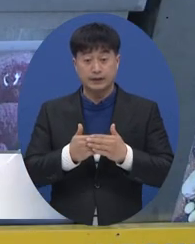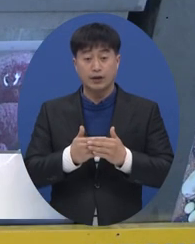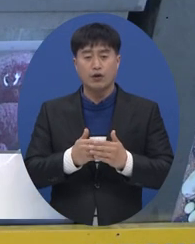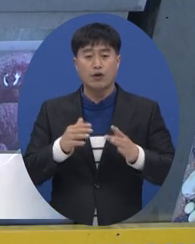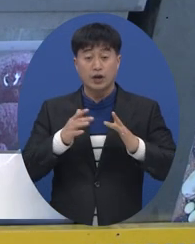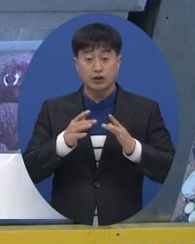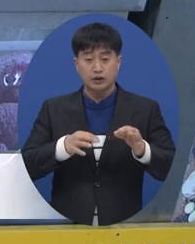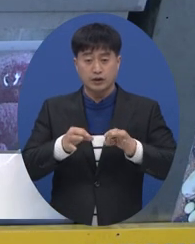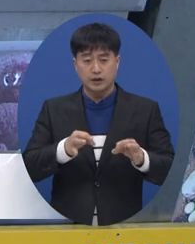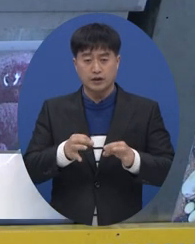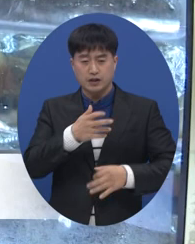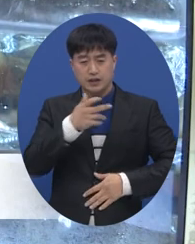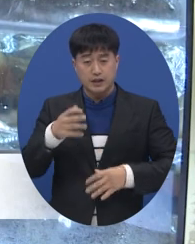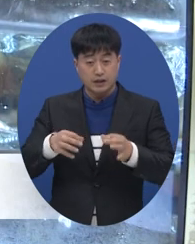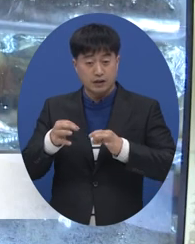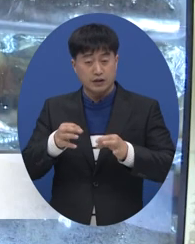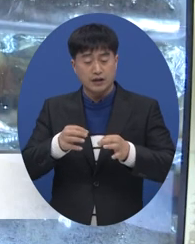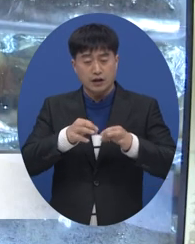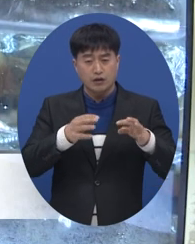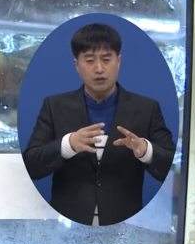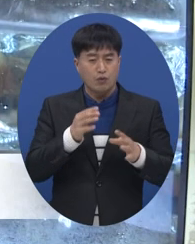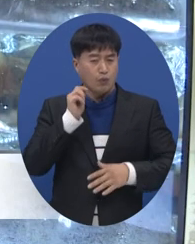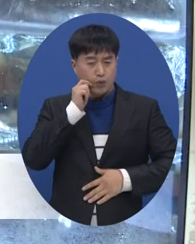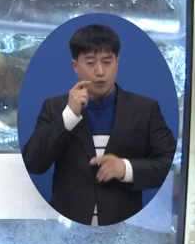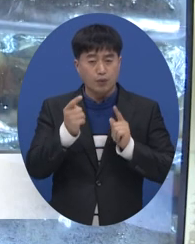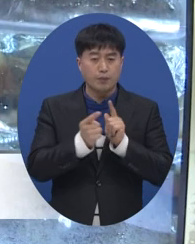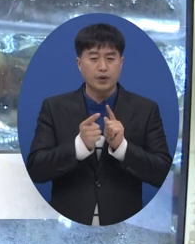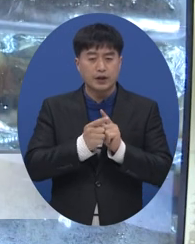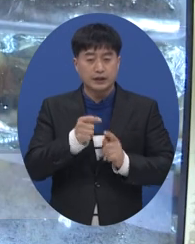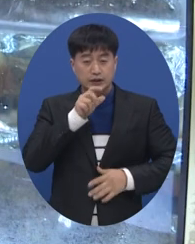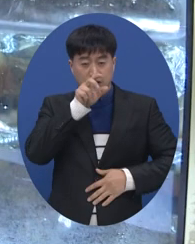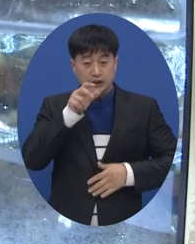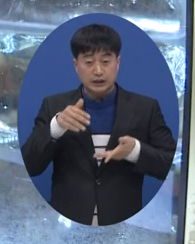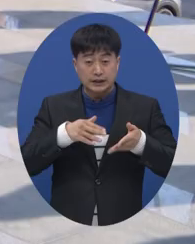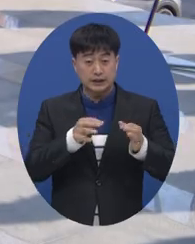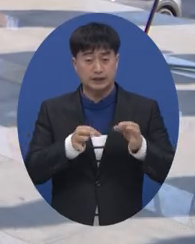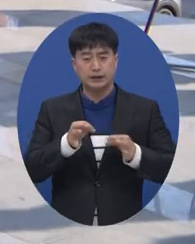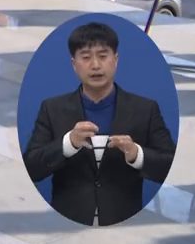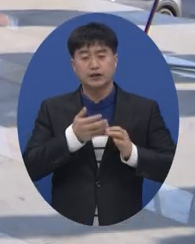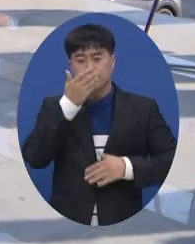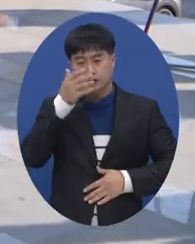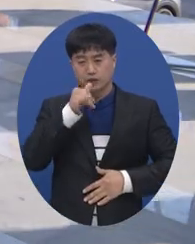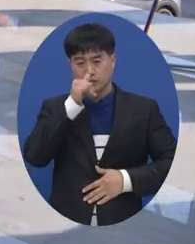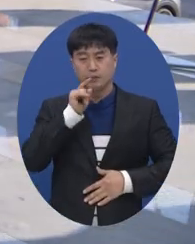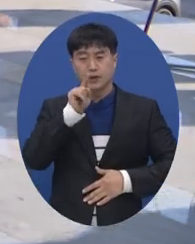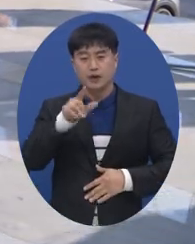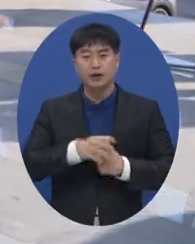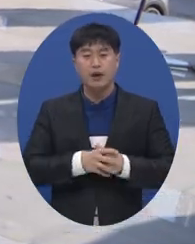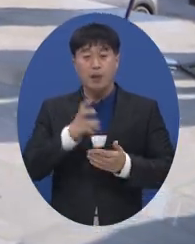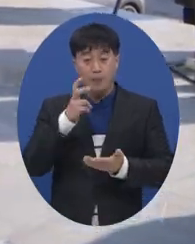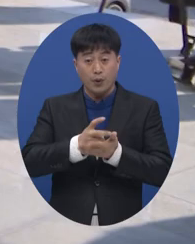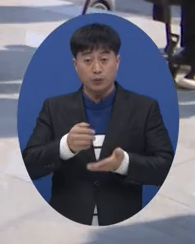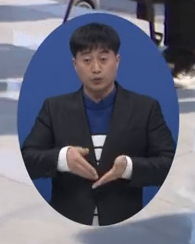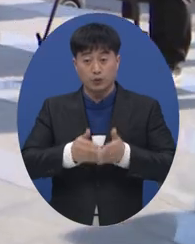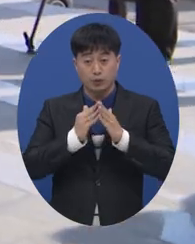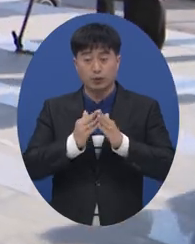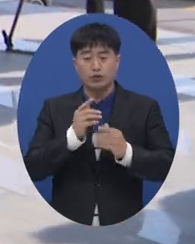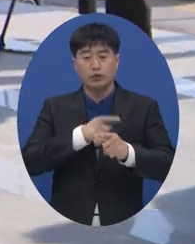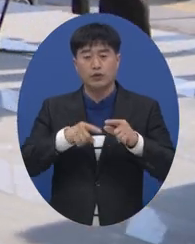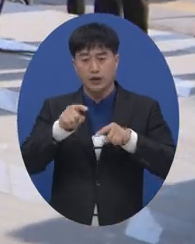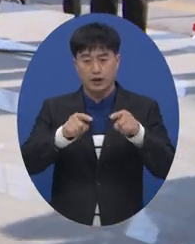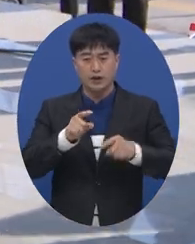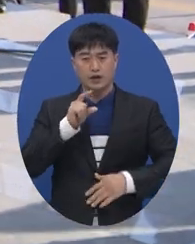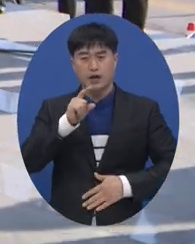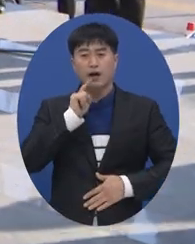시장과 대형 점포 사이에서 난항을 겪는 골목 상권에도 희망이 있단 겁니다. 이를 위해선 법제화까지 한 발 더 나가야